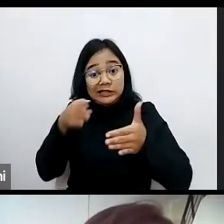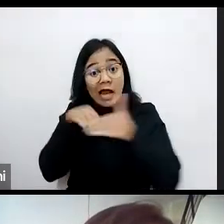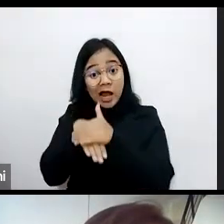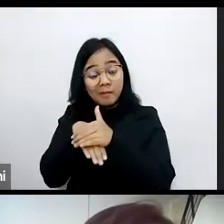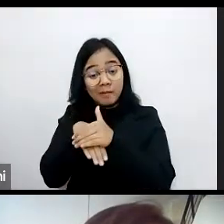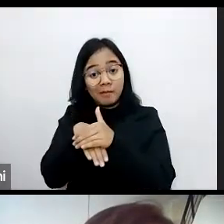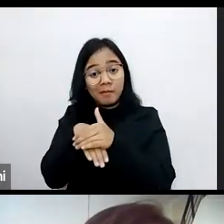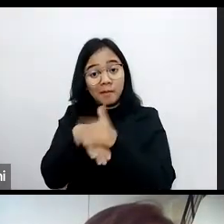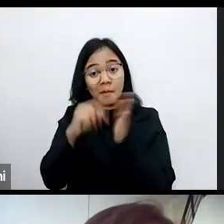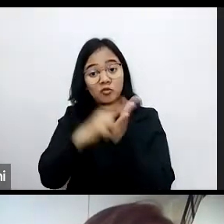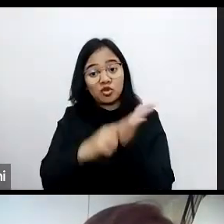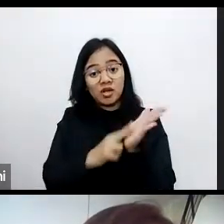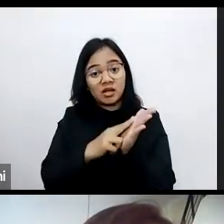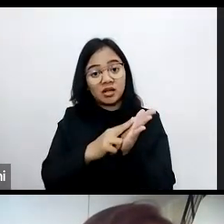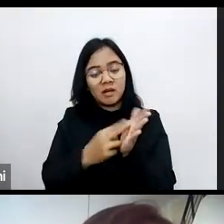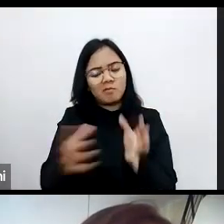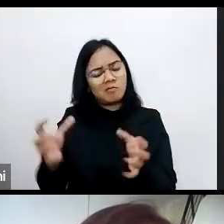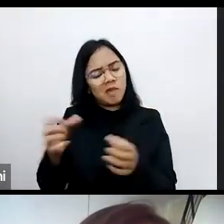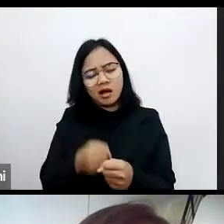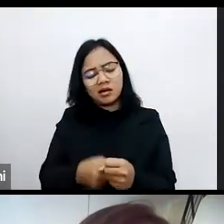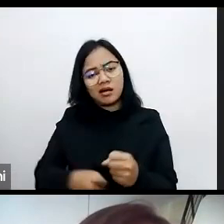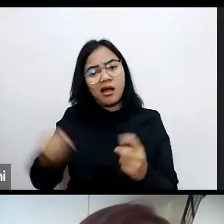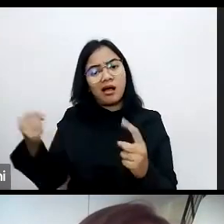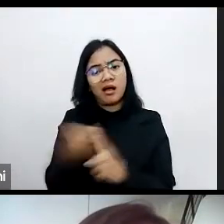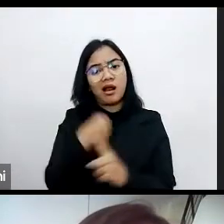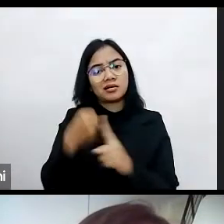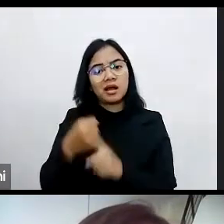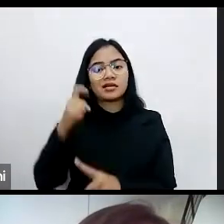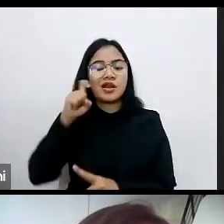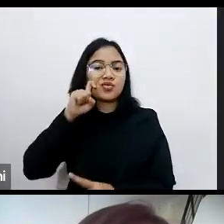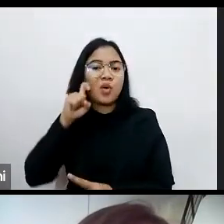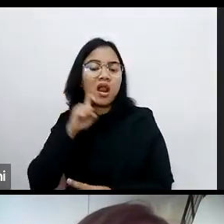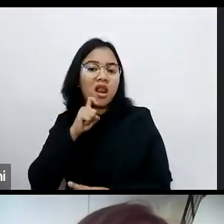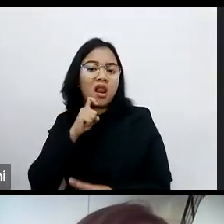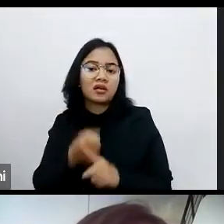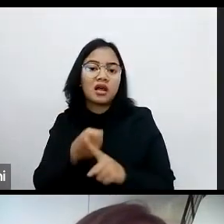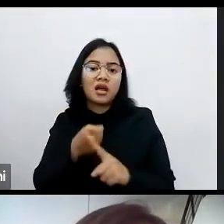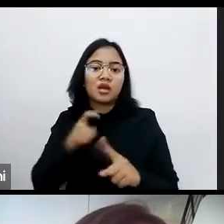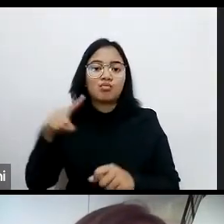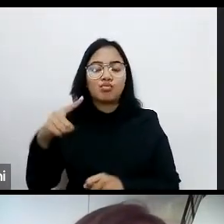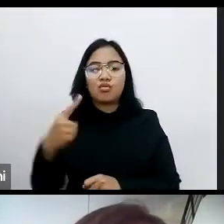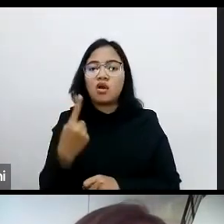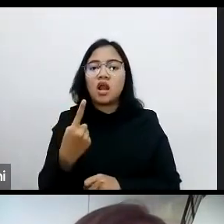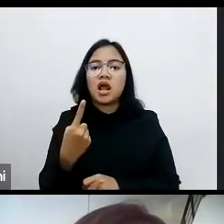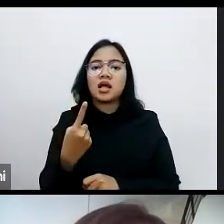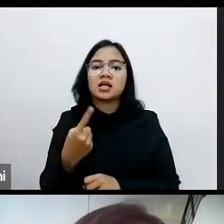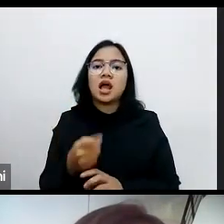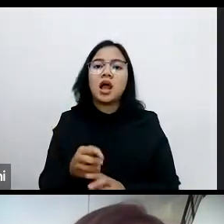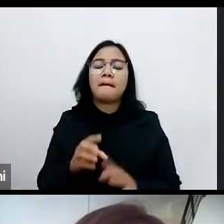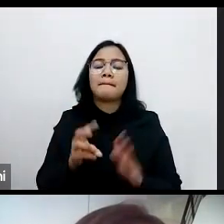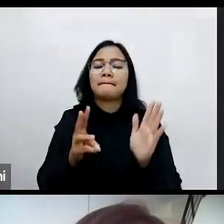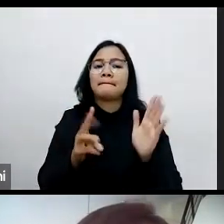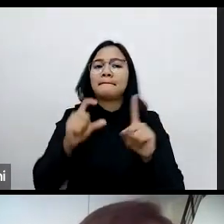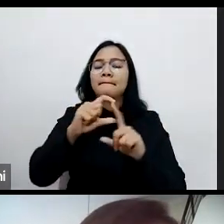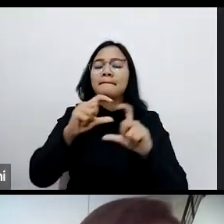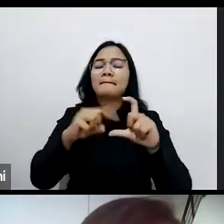menangani kekerasan seksual dari mulai pencegahan di kampanye hingga penyediaan layanan khusus? Iya,